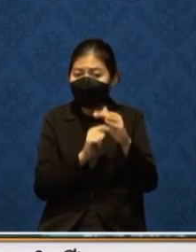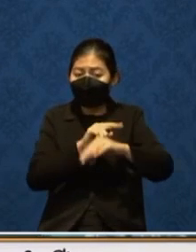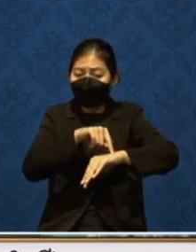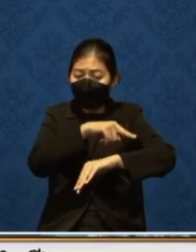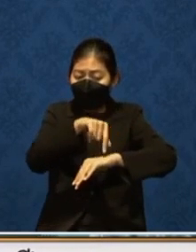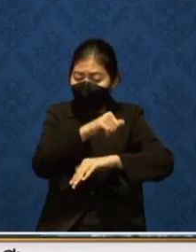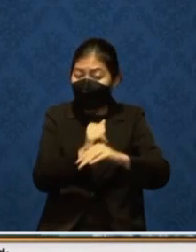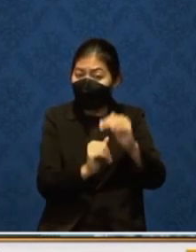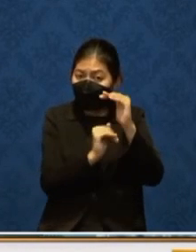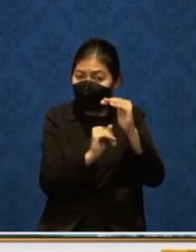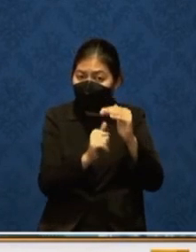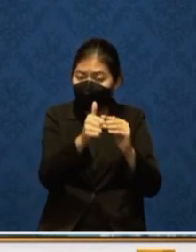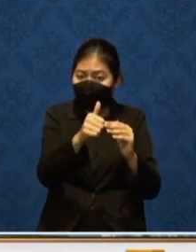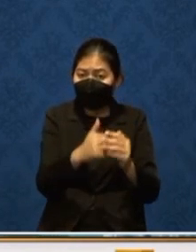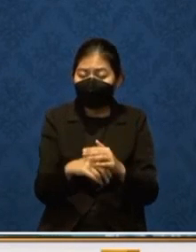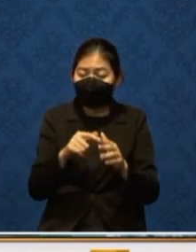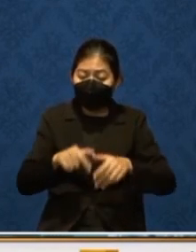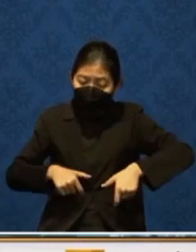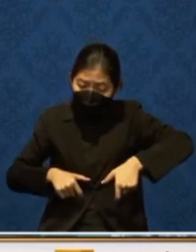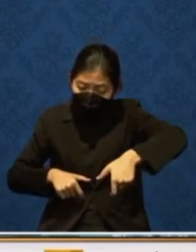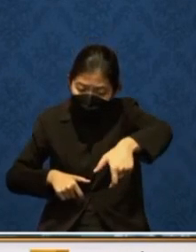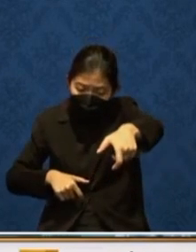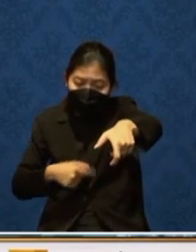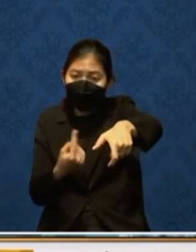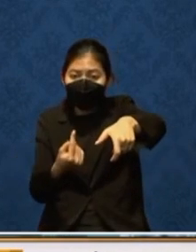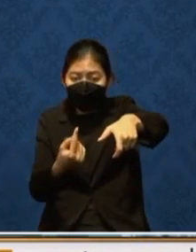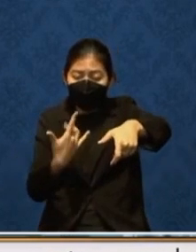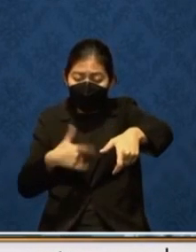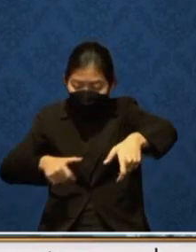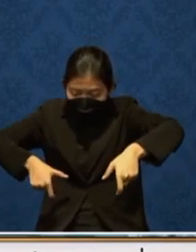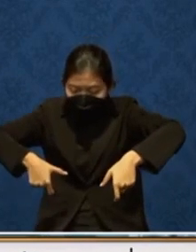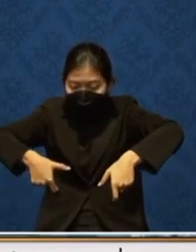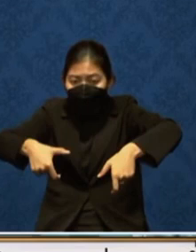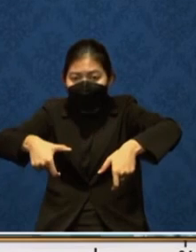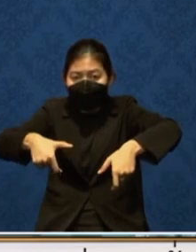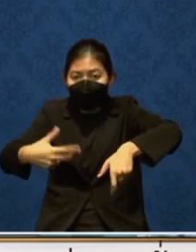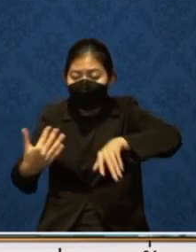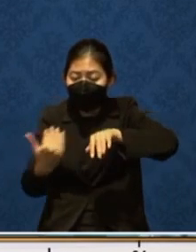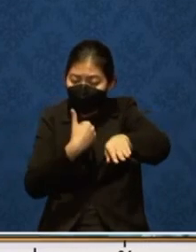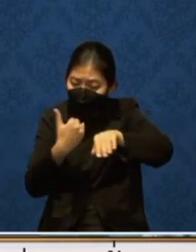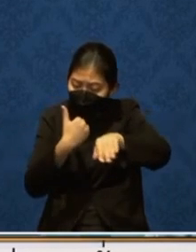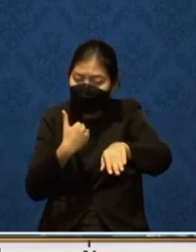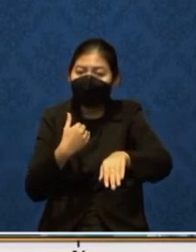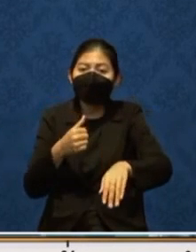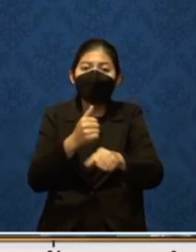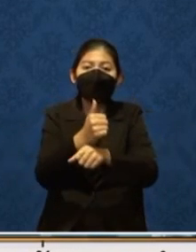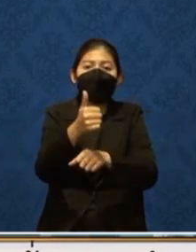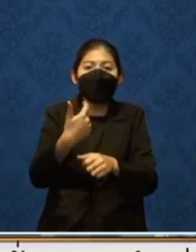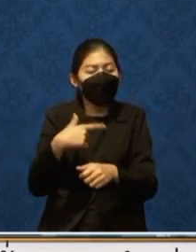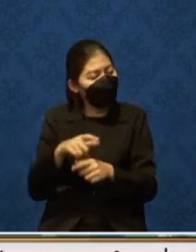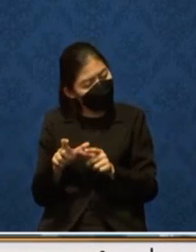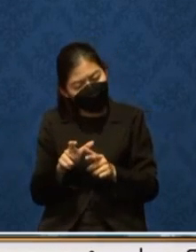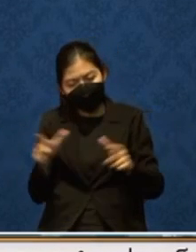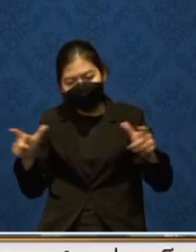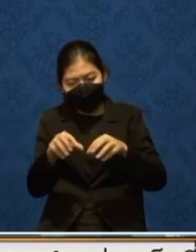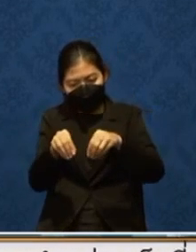ให้เพิ่มจากทางเดียวมาเปทางคู่เป็นกความส drive 10 mm.ew เหี้ย ใหญ่มาก